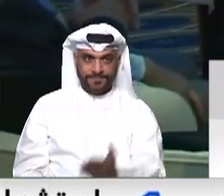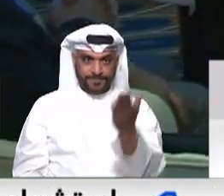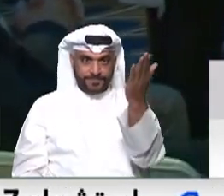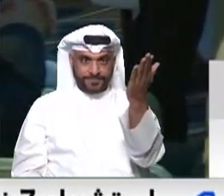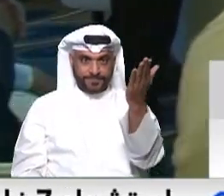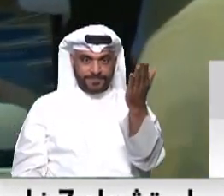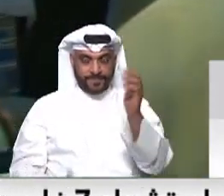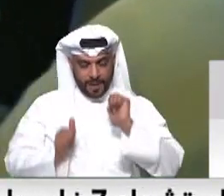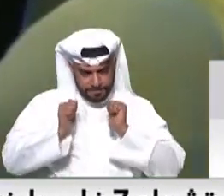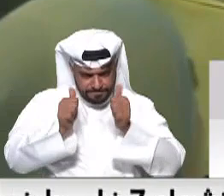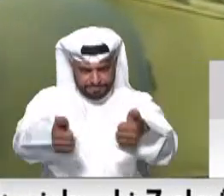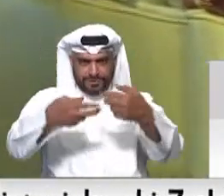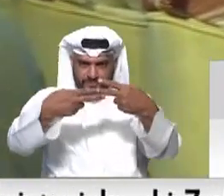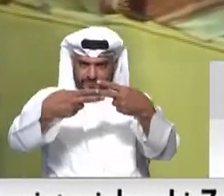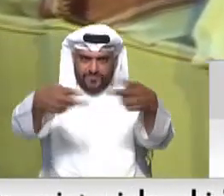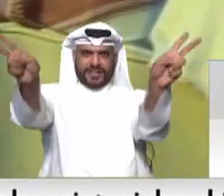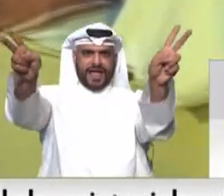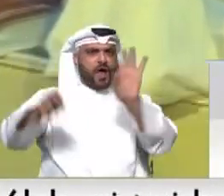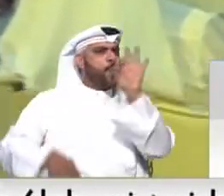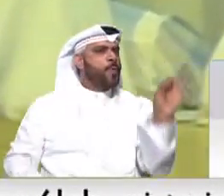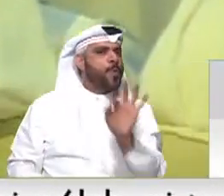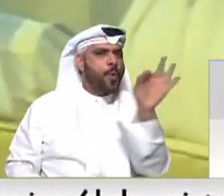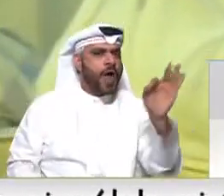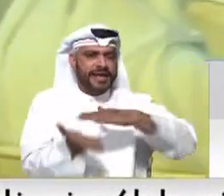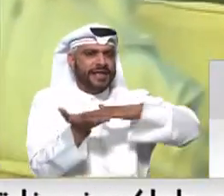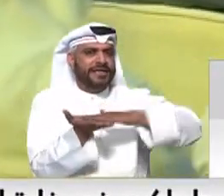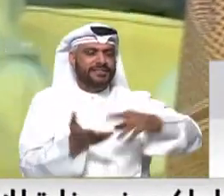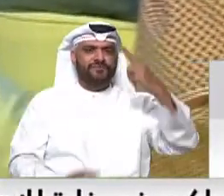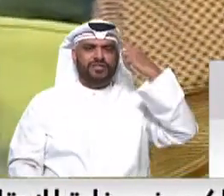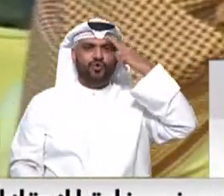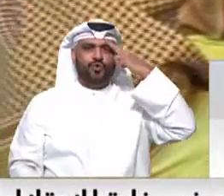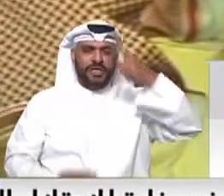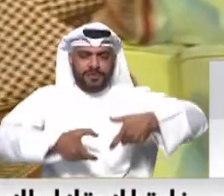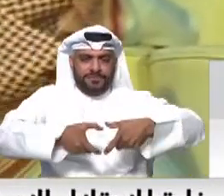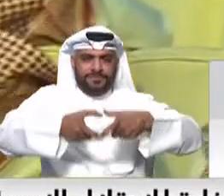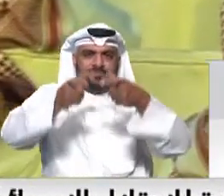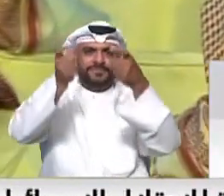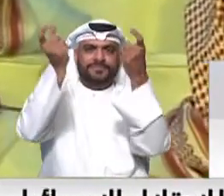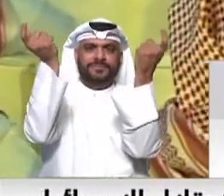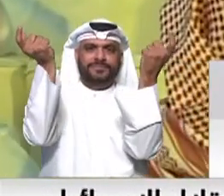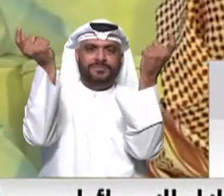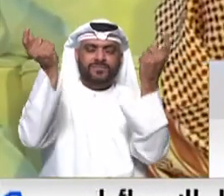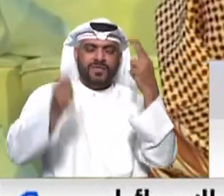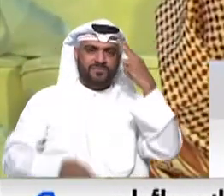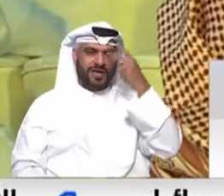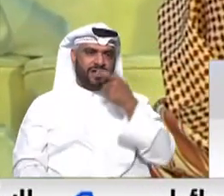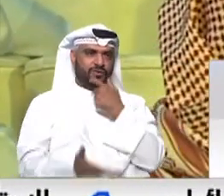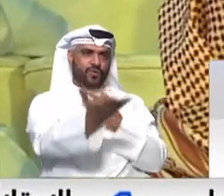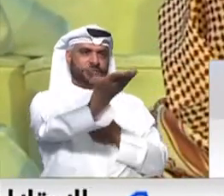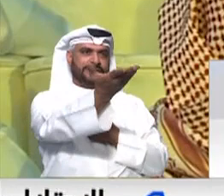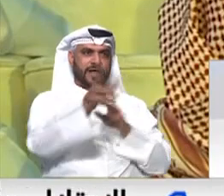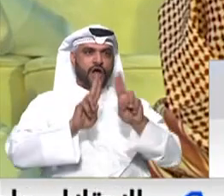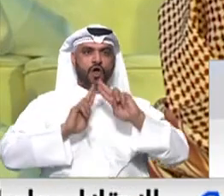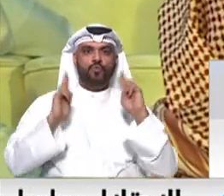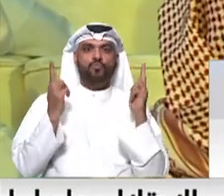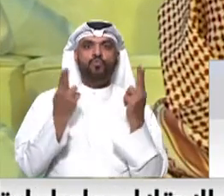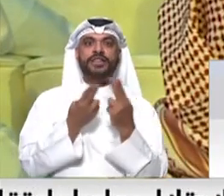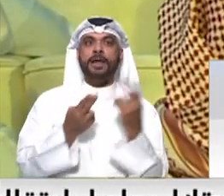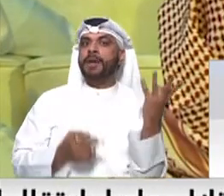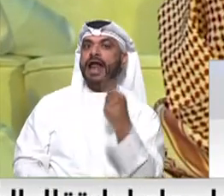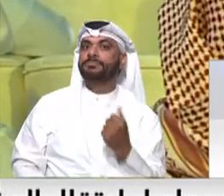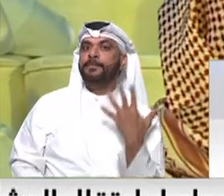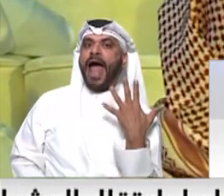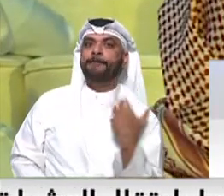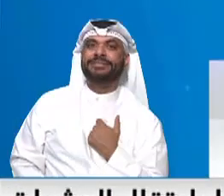بدأت في الرياض أعمال الدورة 15 للمجلس الوزاري العربي للمياه والمؤتمر العربي 5 للمياه تحت شعار